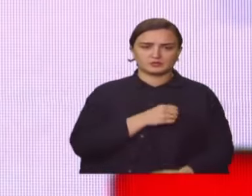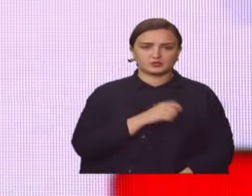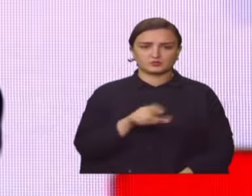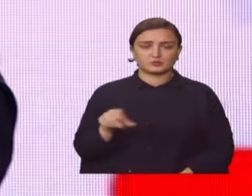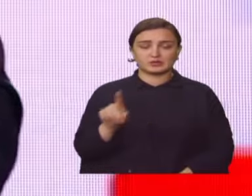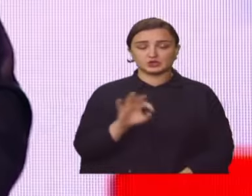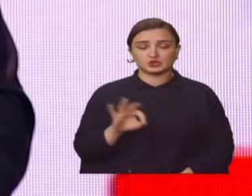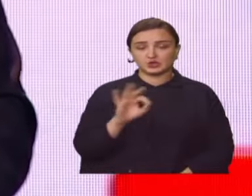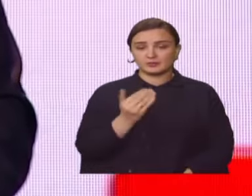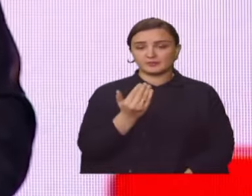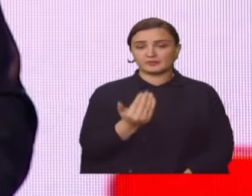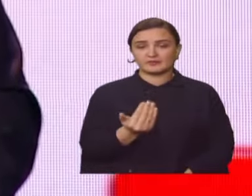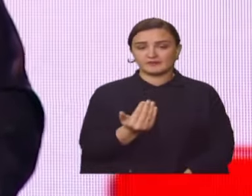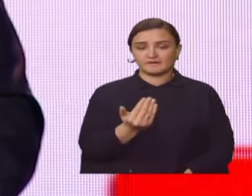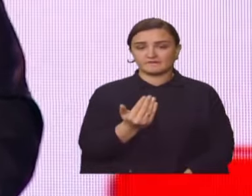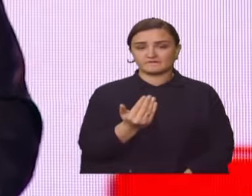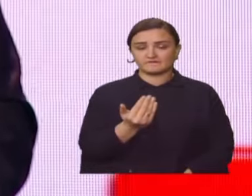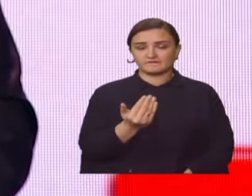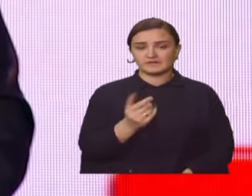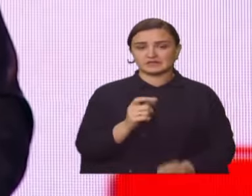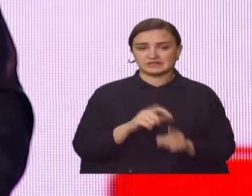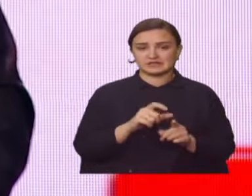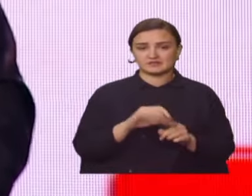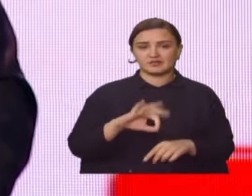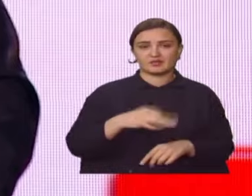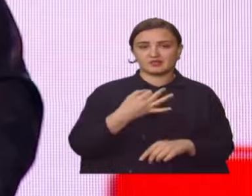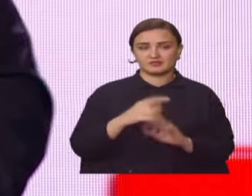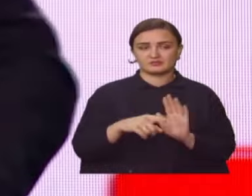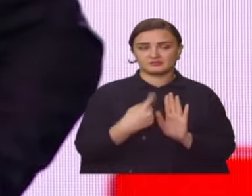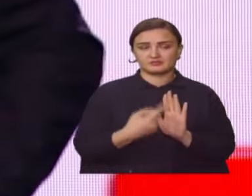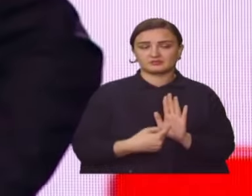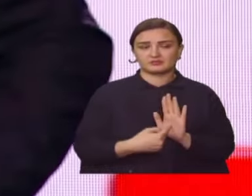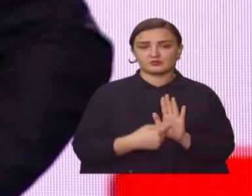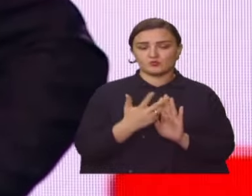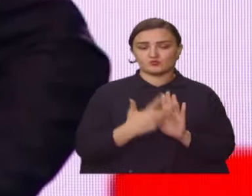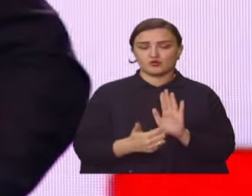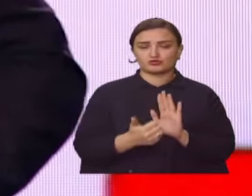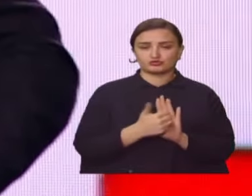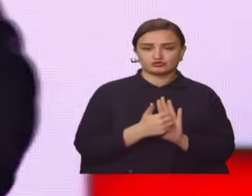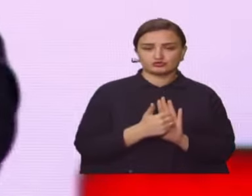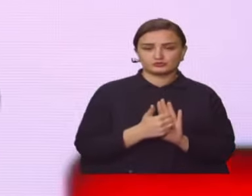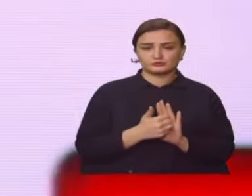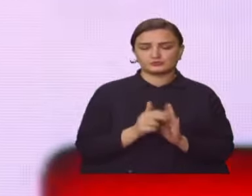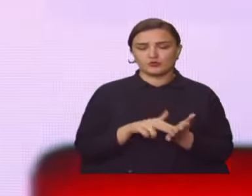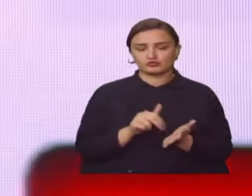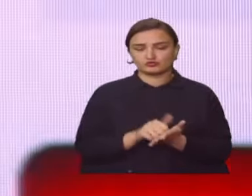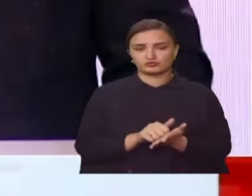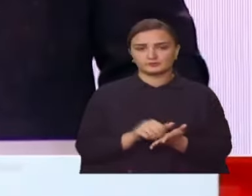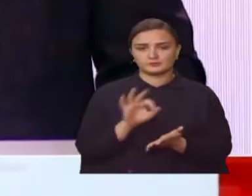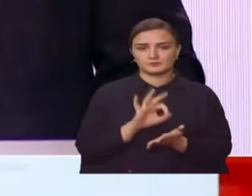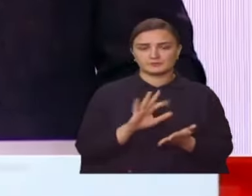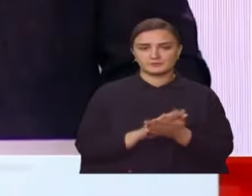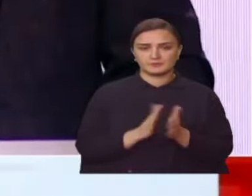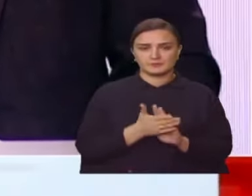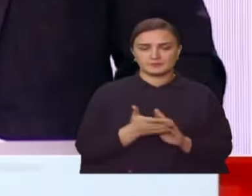რაც შეეხება თქვენს რიტორიკულ ნათქვამს თითქოს და რაღაც ბოდიშებთან და ესე ვთქვათ